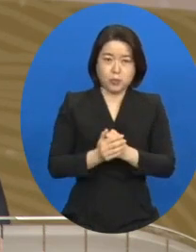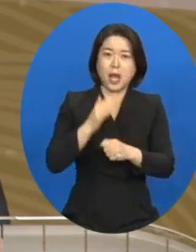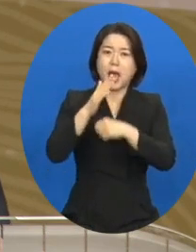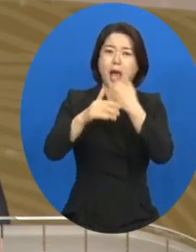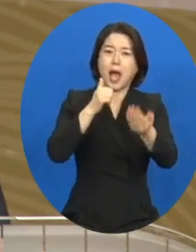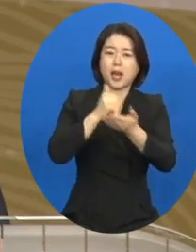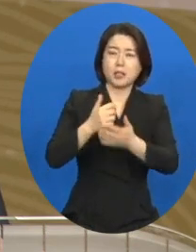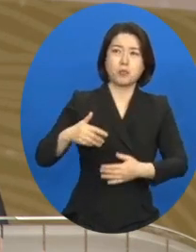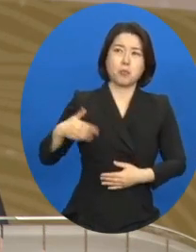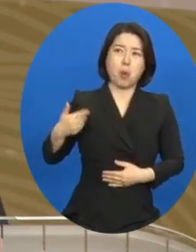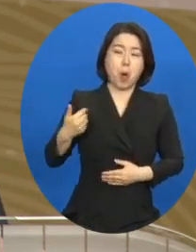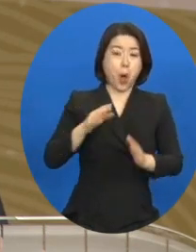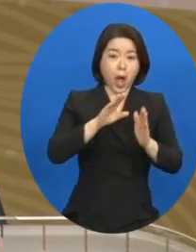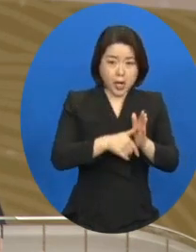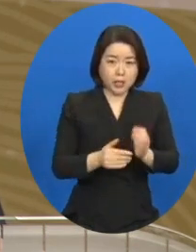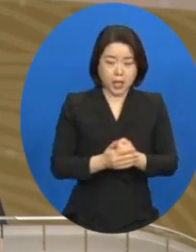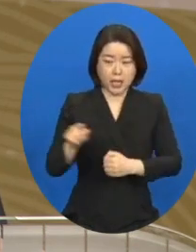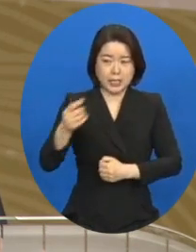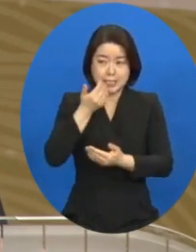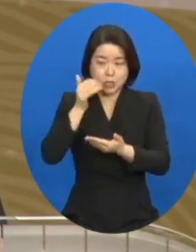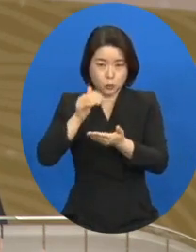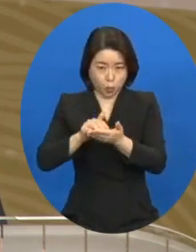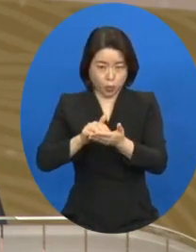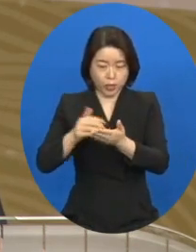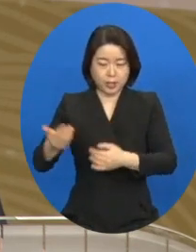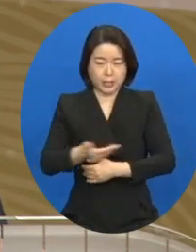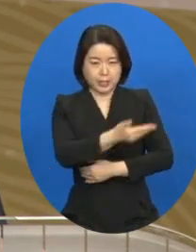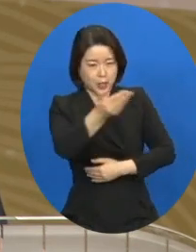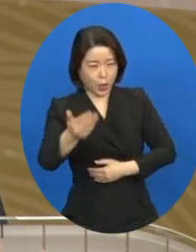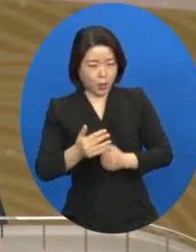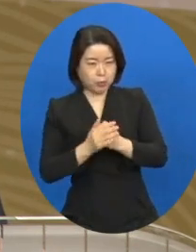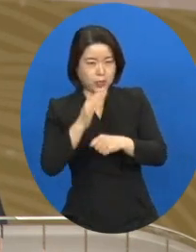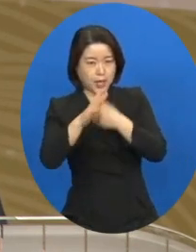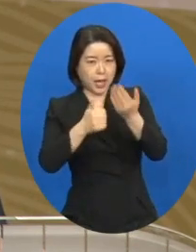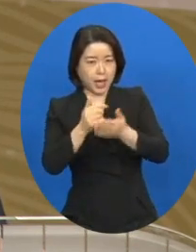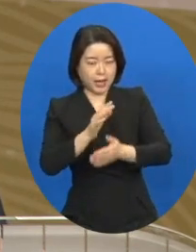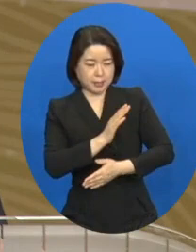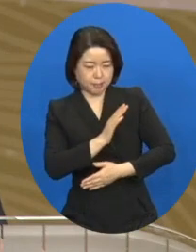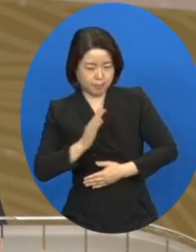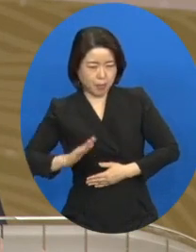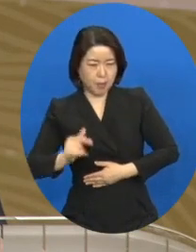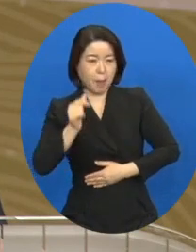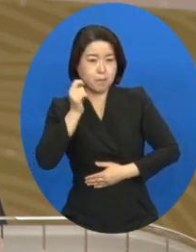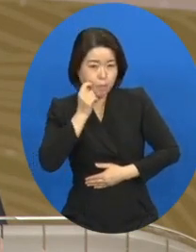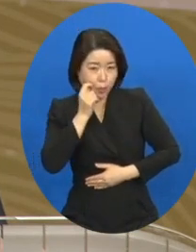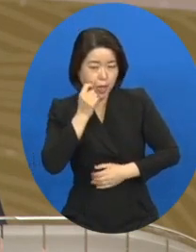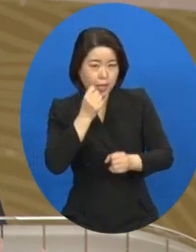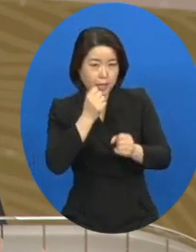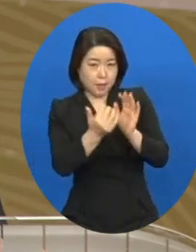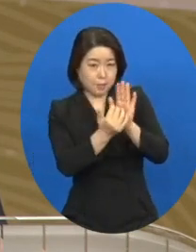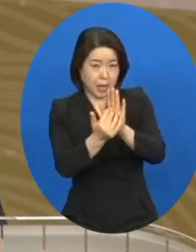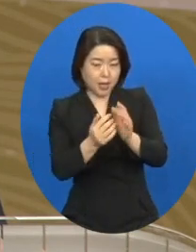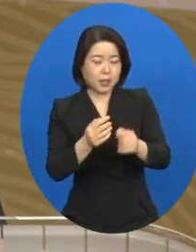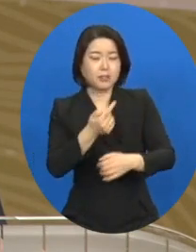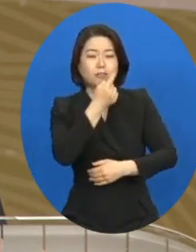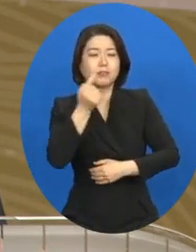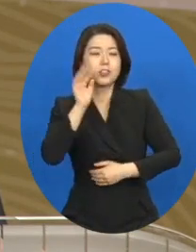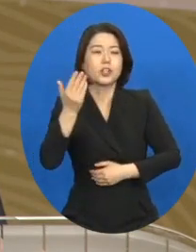하나님을 모른다고 할 때에 이 돌이 여러분이 하나님을 배반하지 못하게 하는 증거가 될